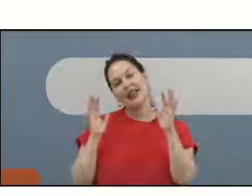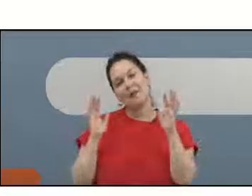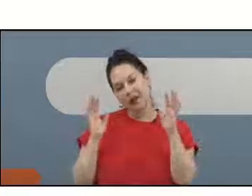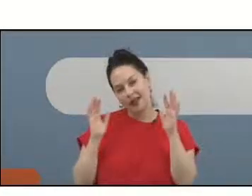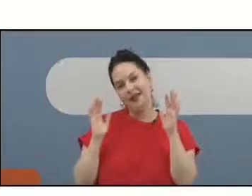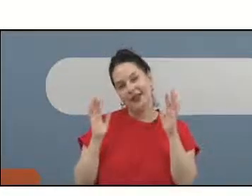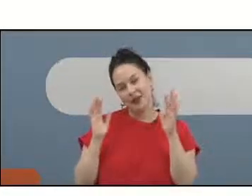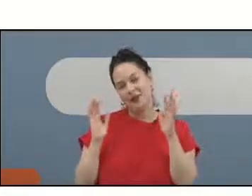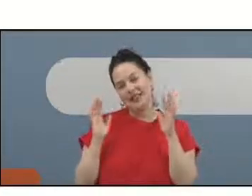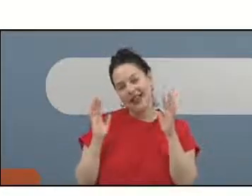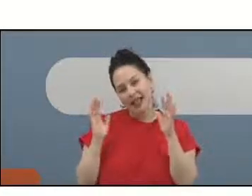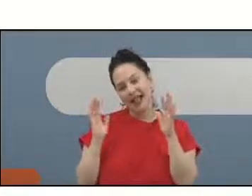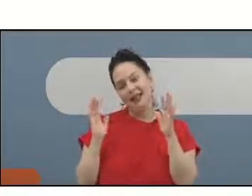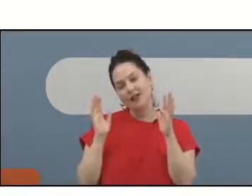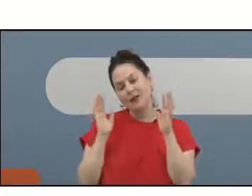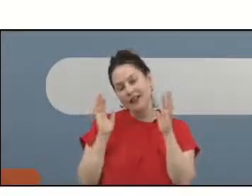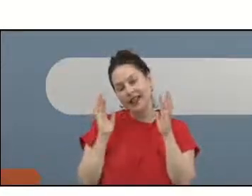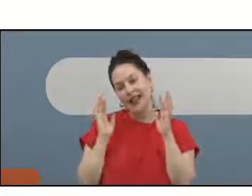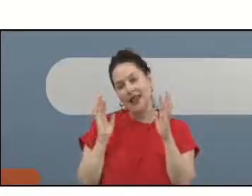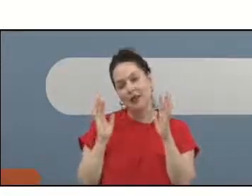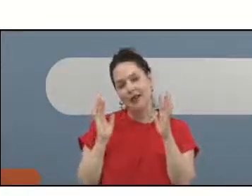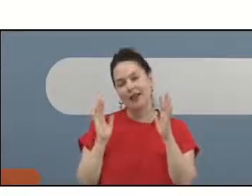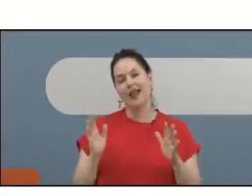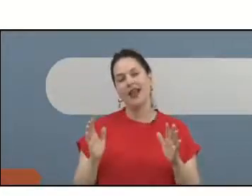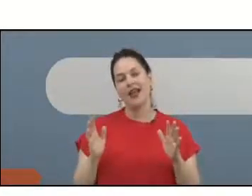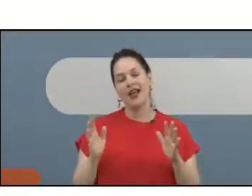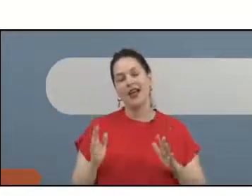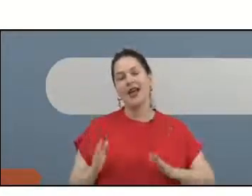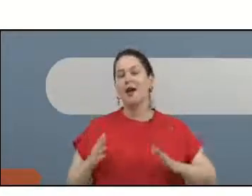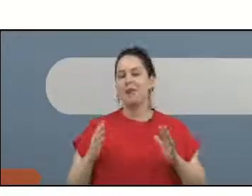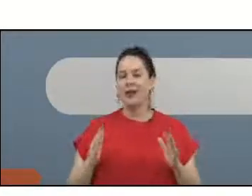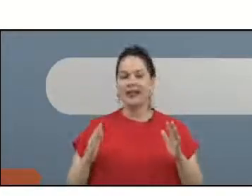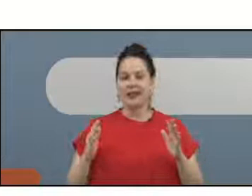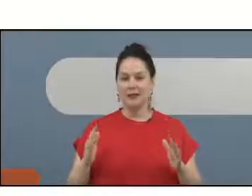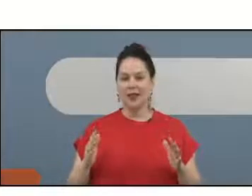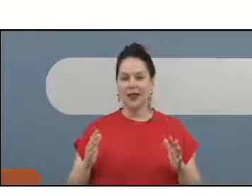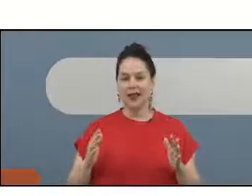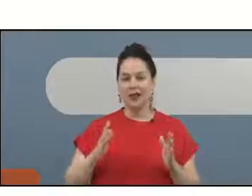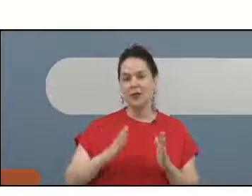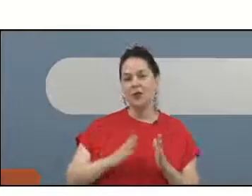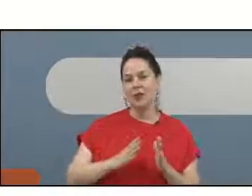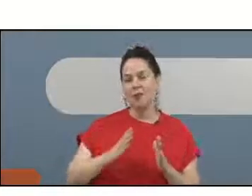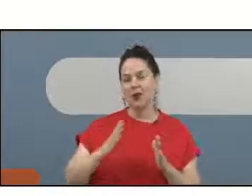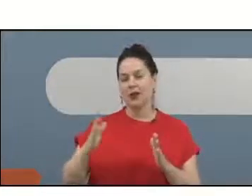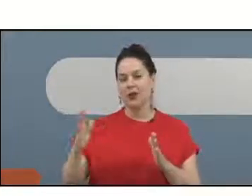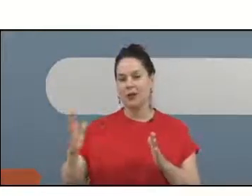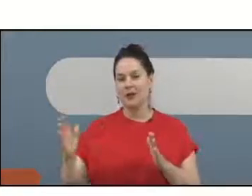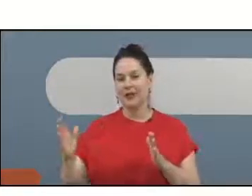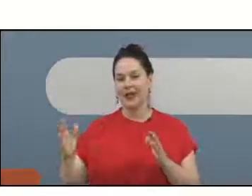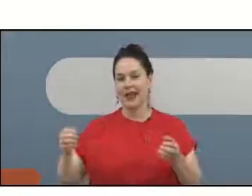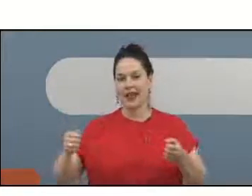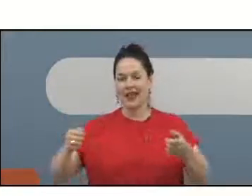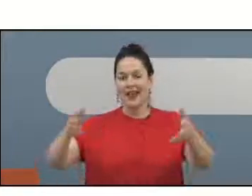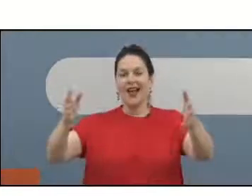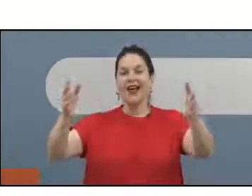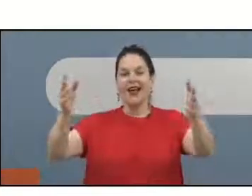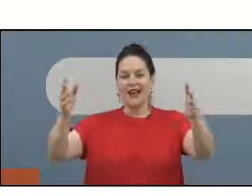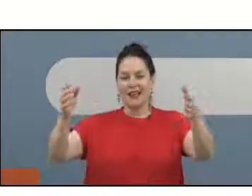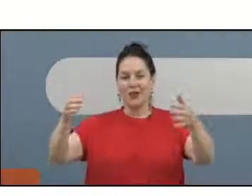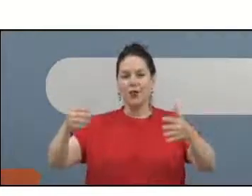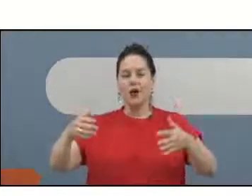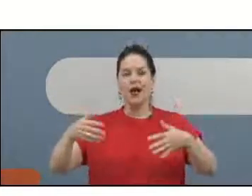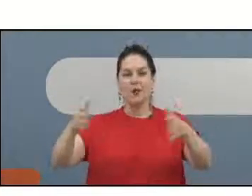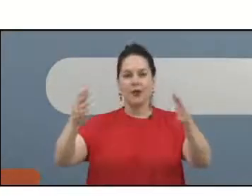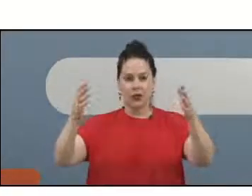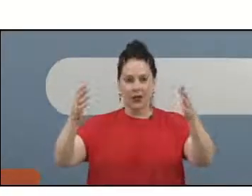בעצם מצלמת, כאילו, היא מציירת, אבל היא מצלמת את הרגע הבלתי נמנע. קודם כל, גם פה אנחנו רואים הפנייה